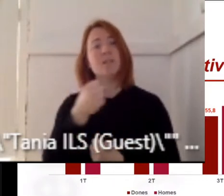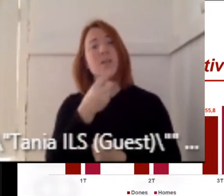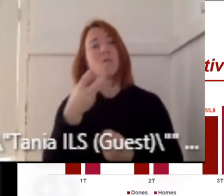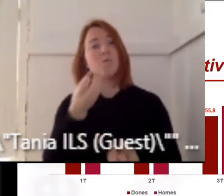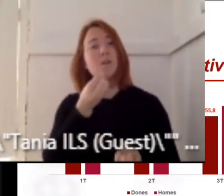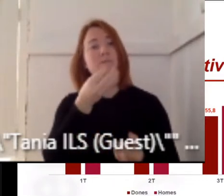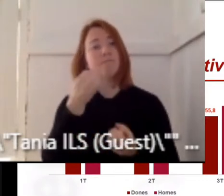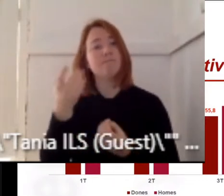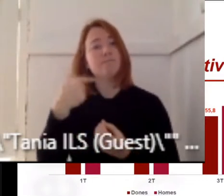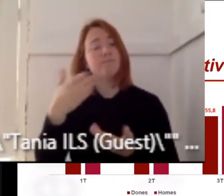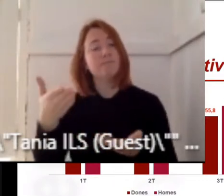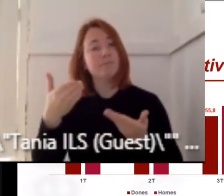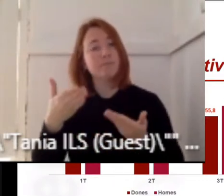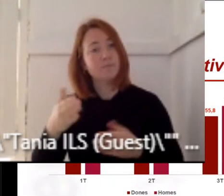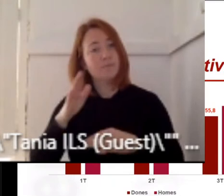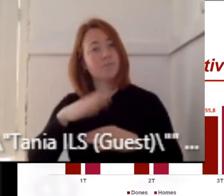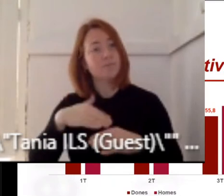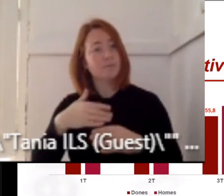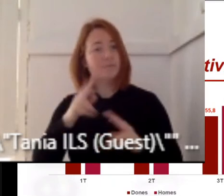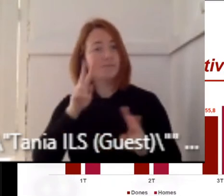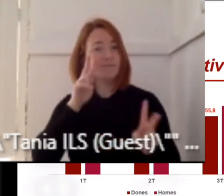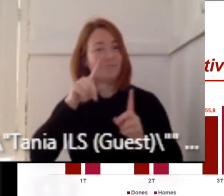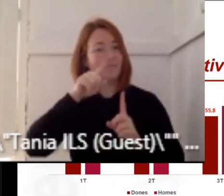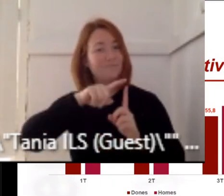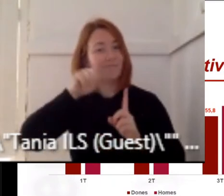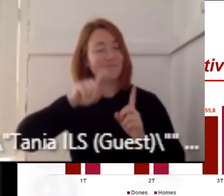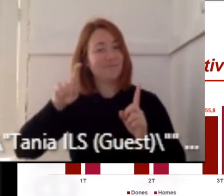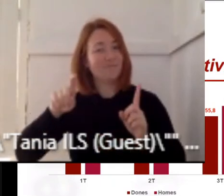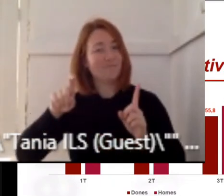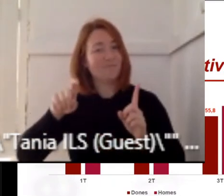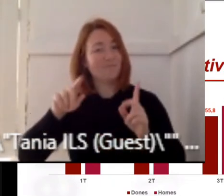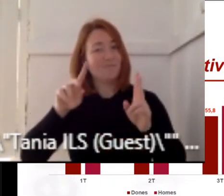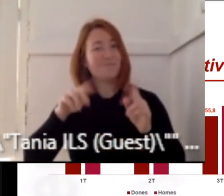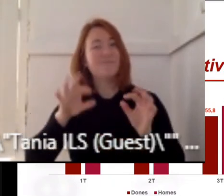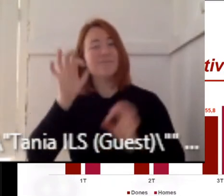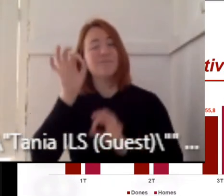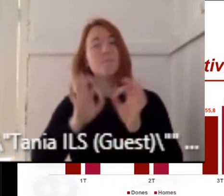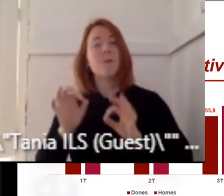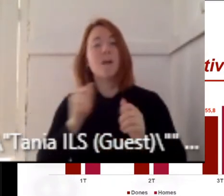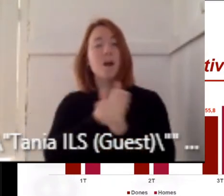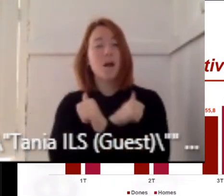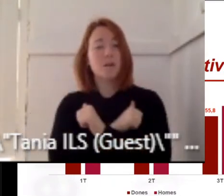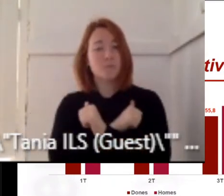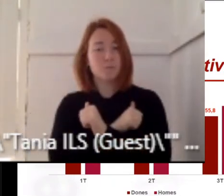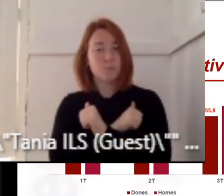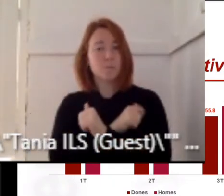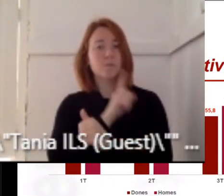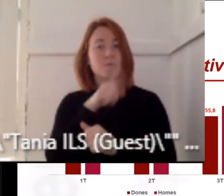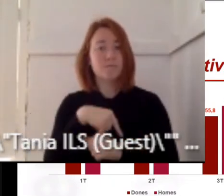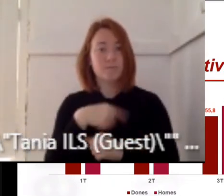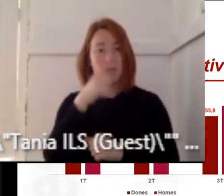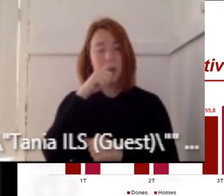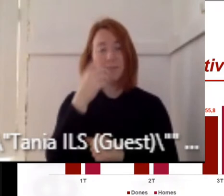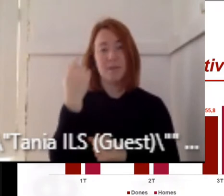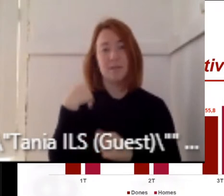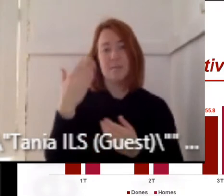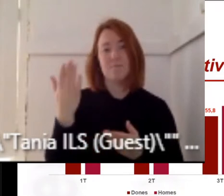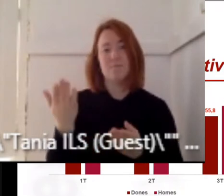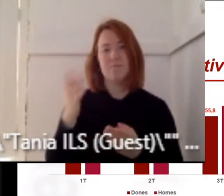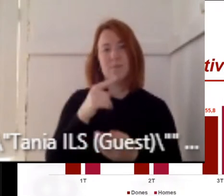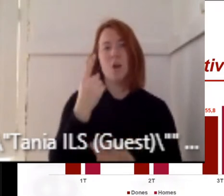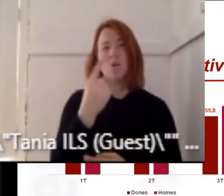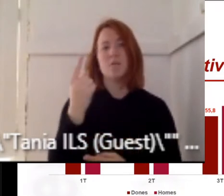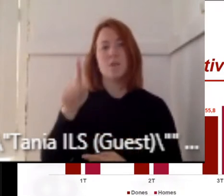fer aquesta petita radiografia. La taxa d'atur és la taxa que més ha variat durant el 2020, passant de